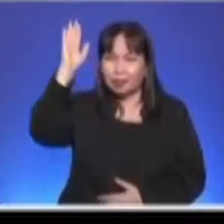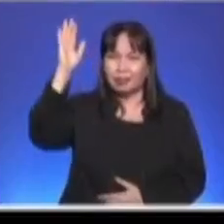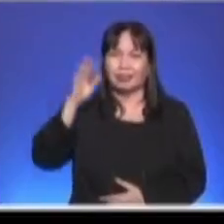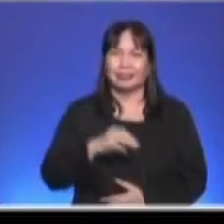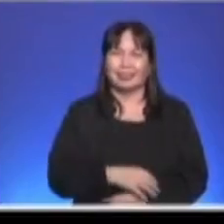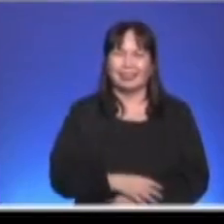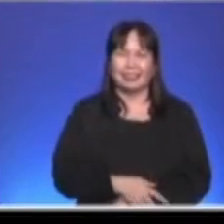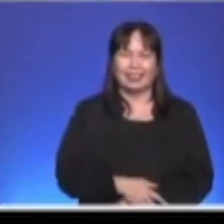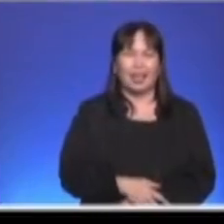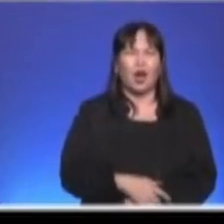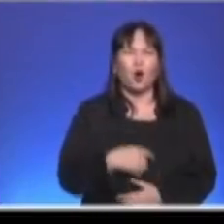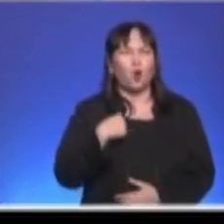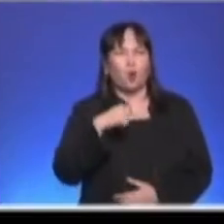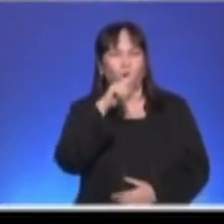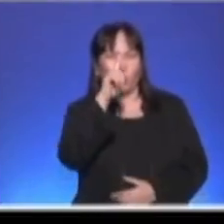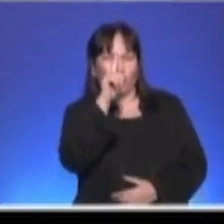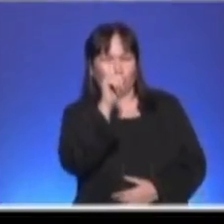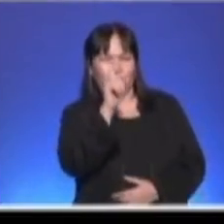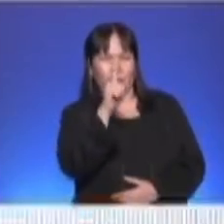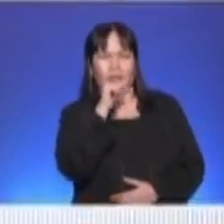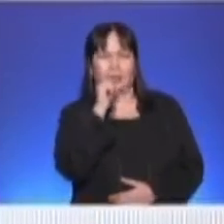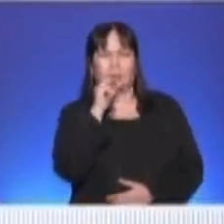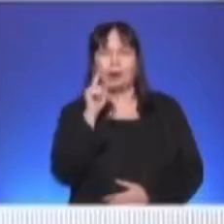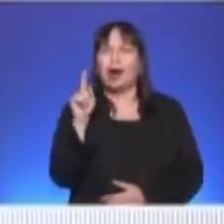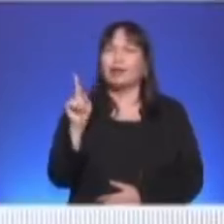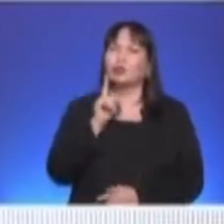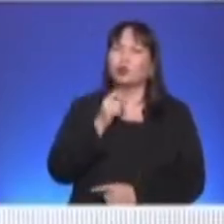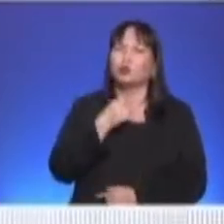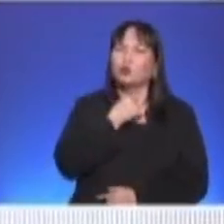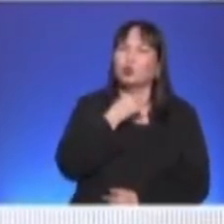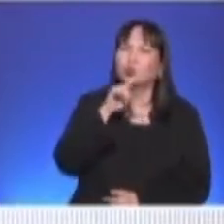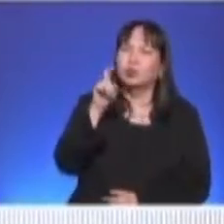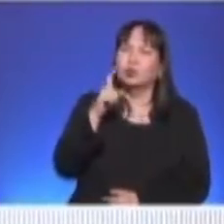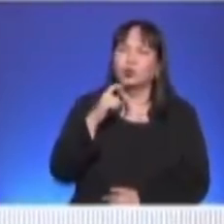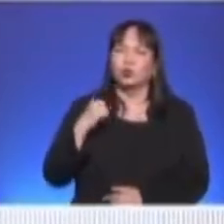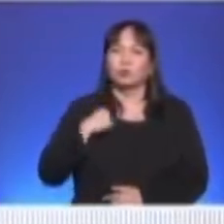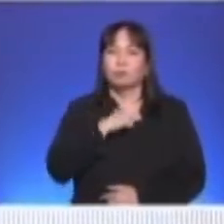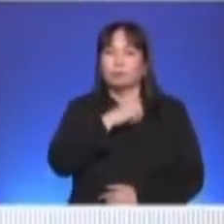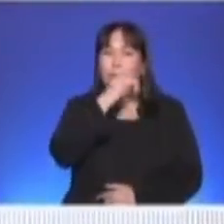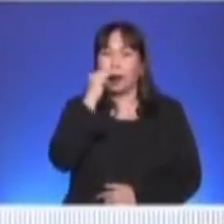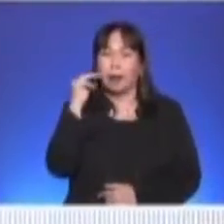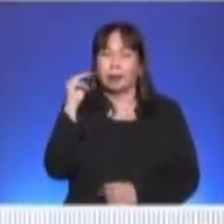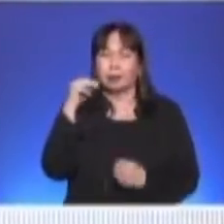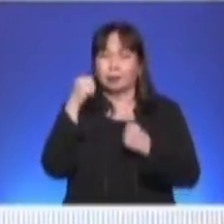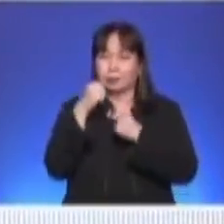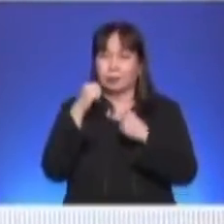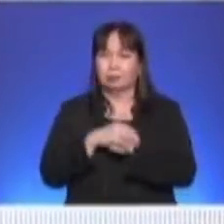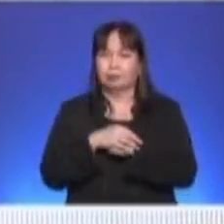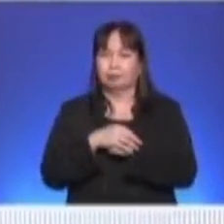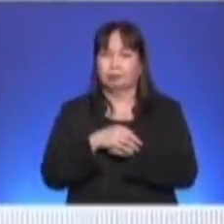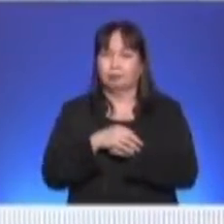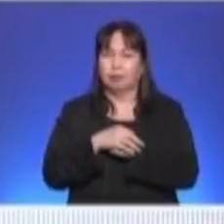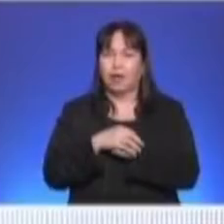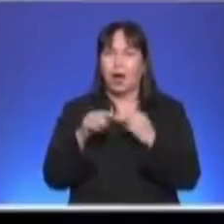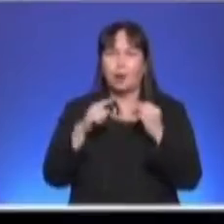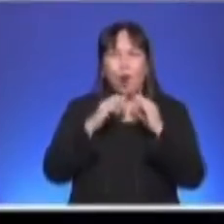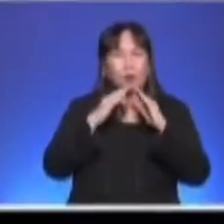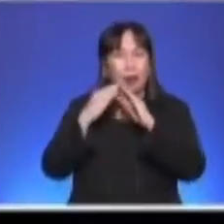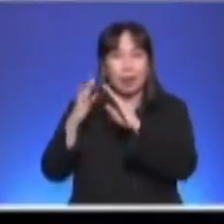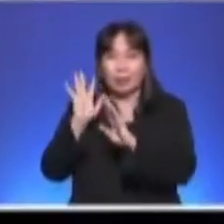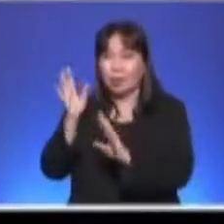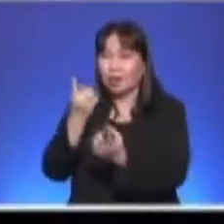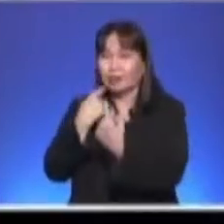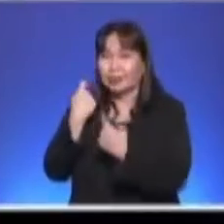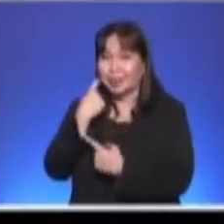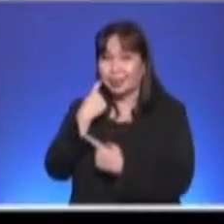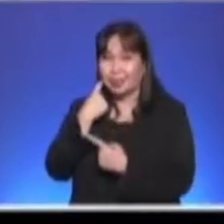not a question, but an inquiry to Senator Manny Pacquiao tungkol sa pabahay.